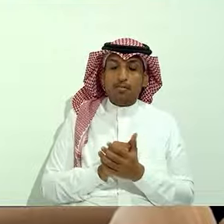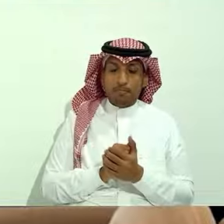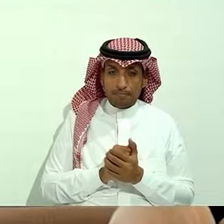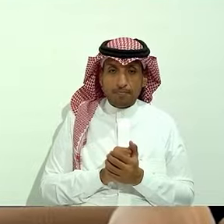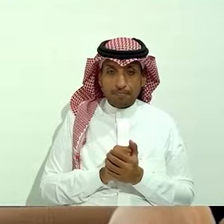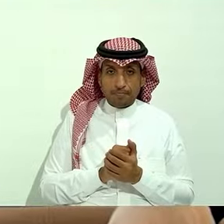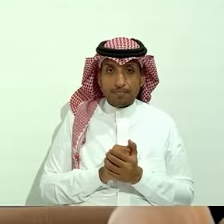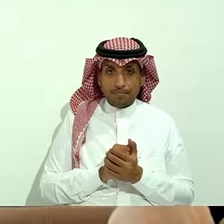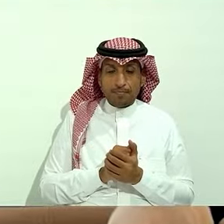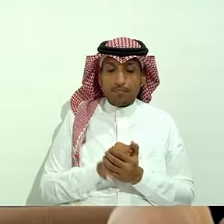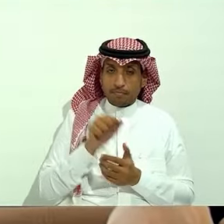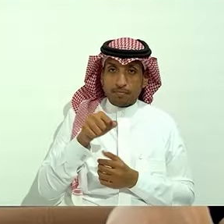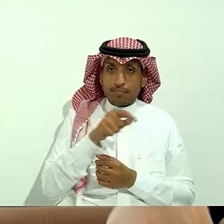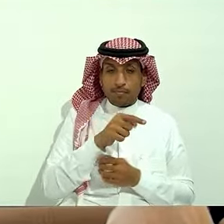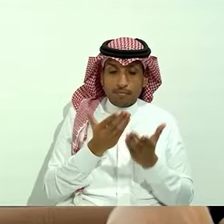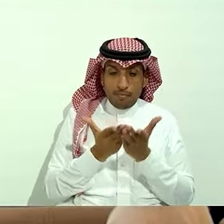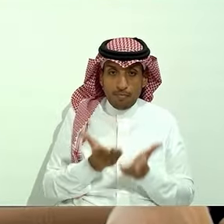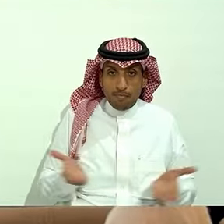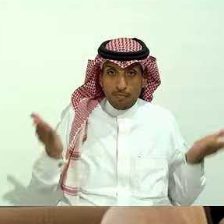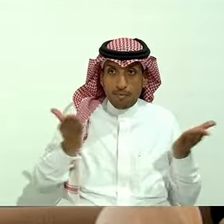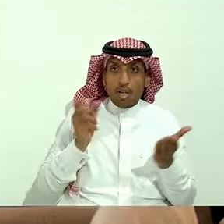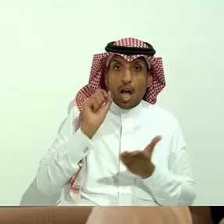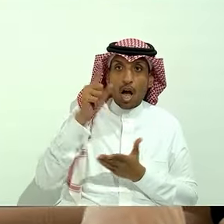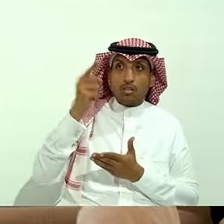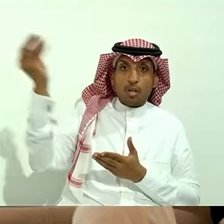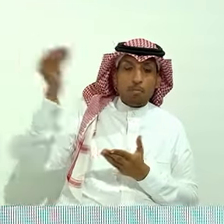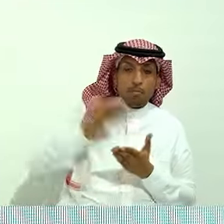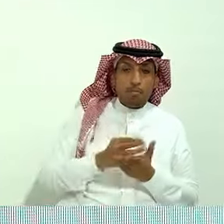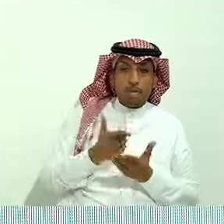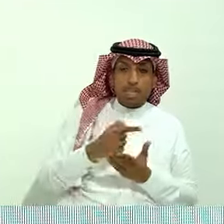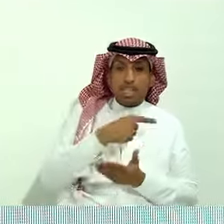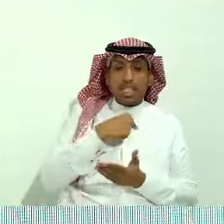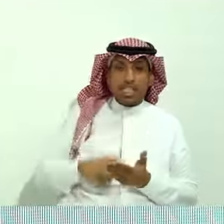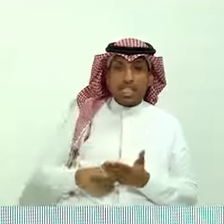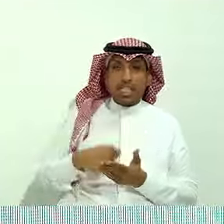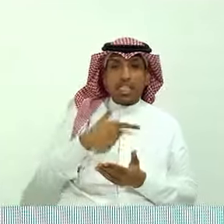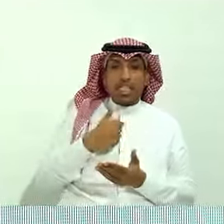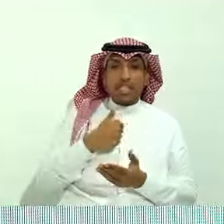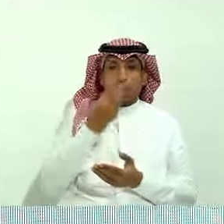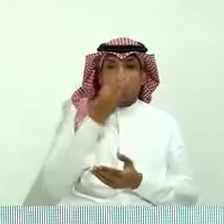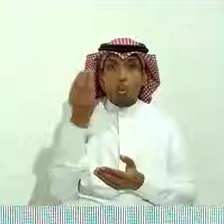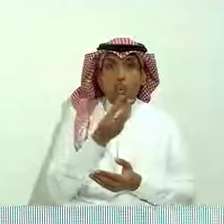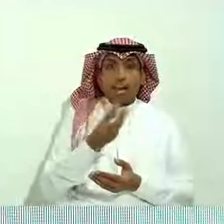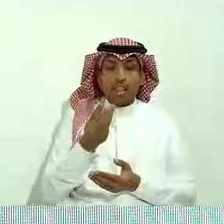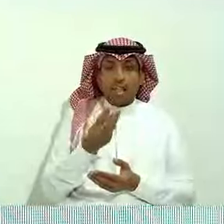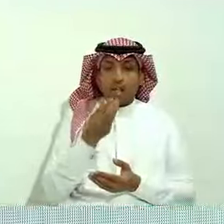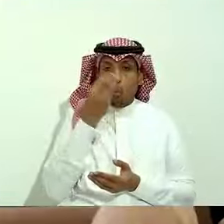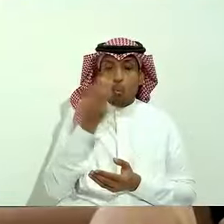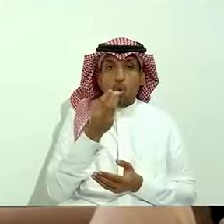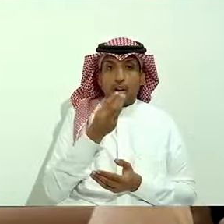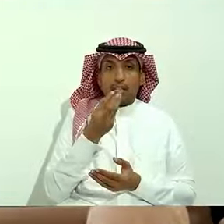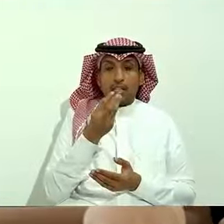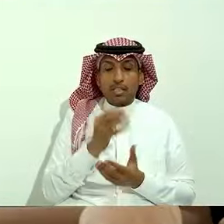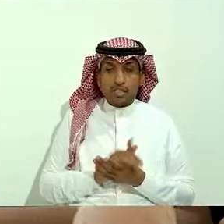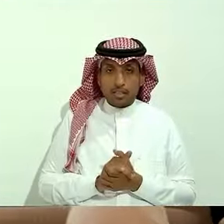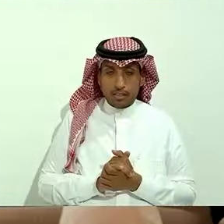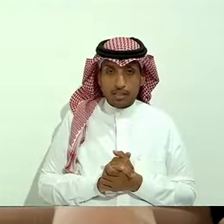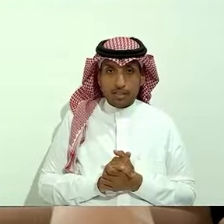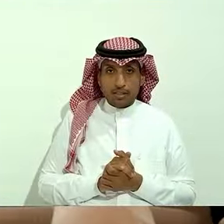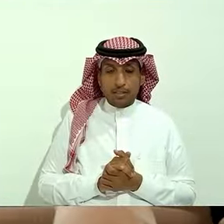القماش الحرير كان يجي من الصين فاسمه كيناوي ابو ورده اللي هو في ورده تحت هذا